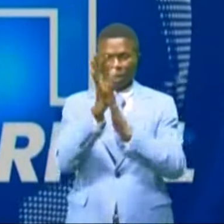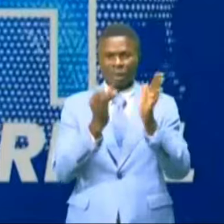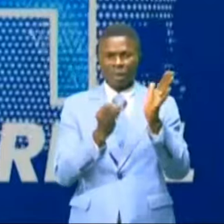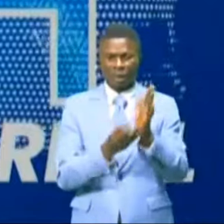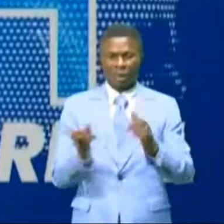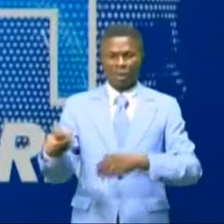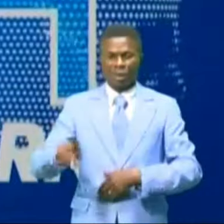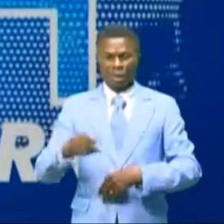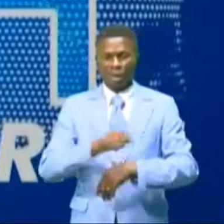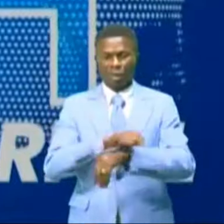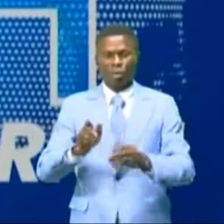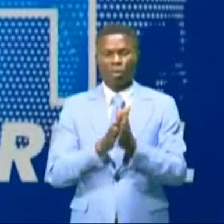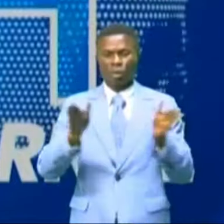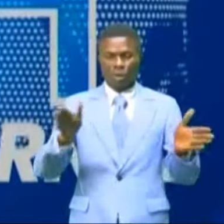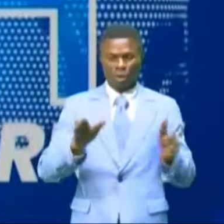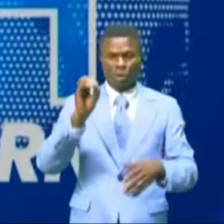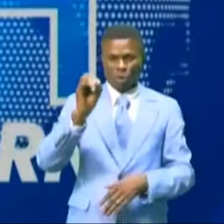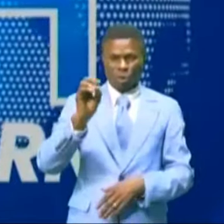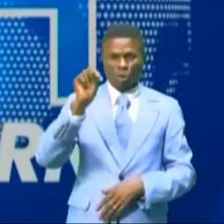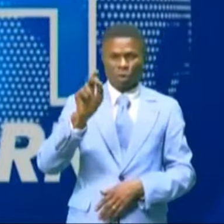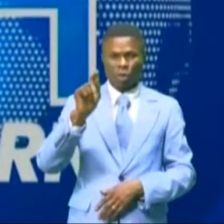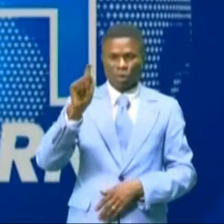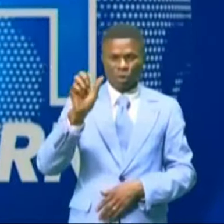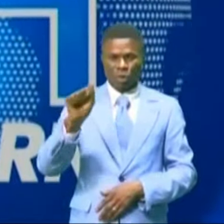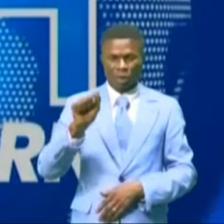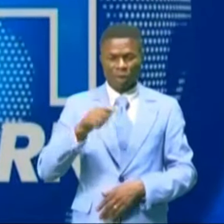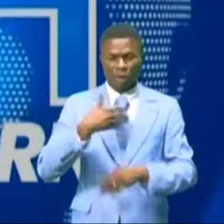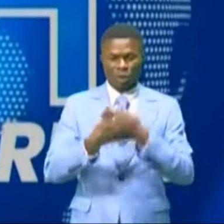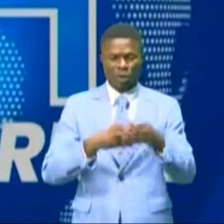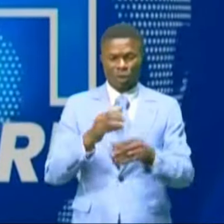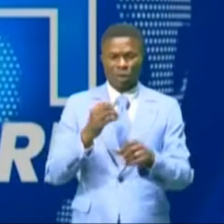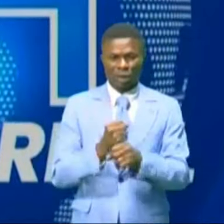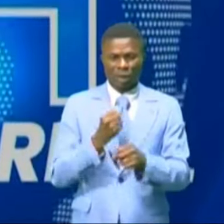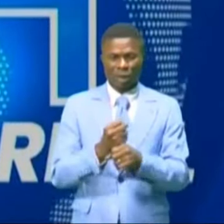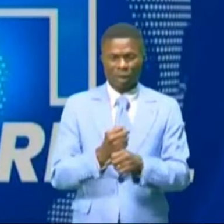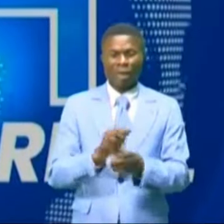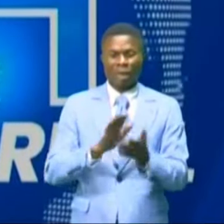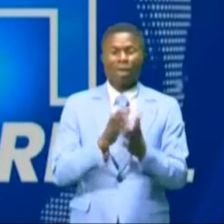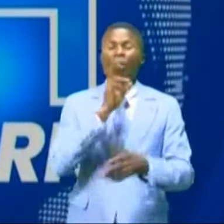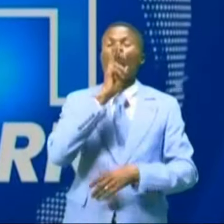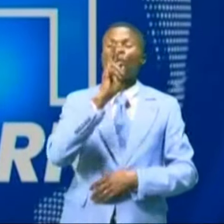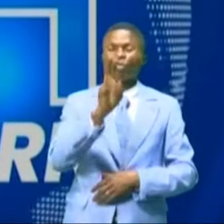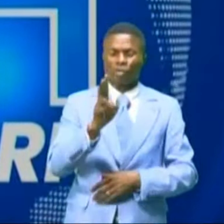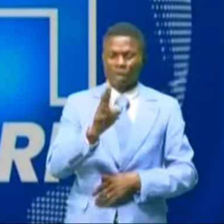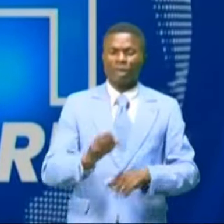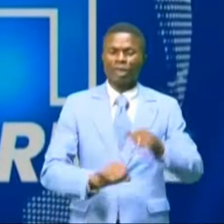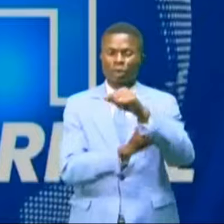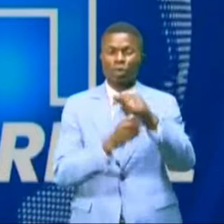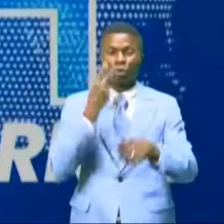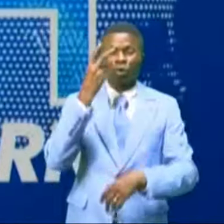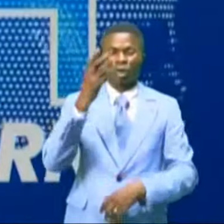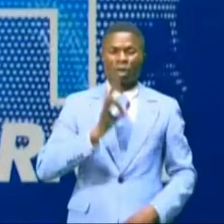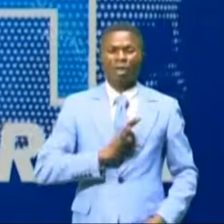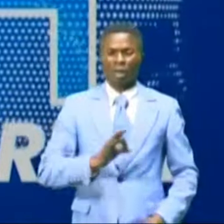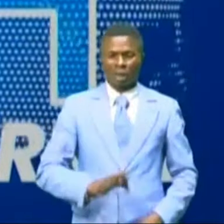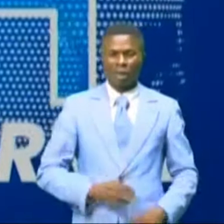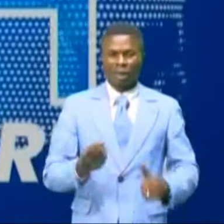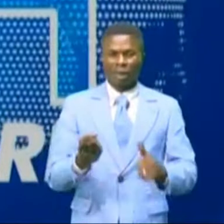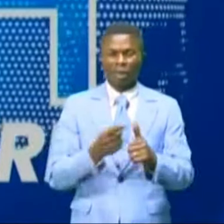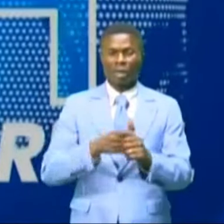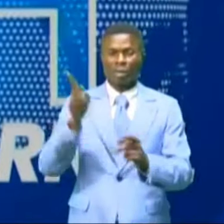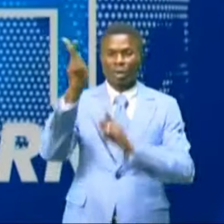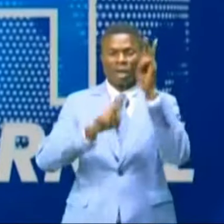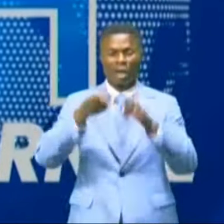la direction générale ne lésine sur aucun moyen pour rendre palpable la vision du président de la République, celle du